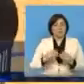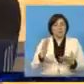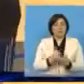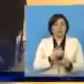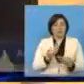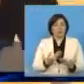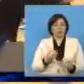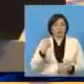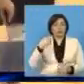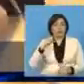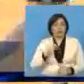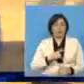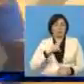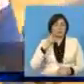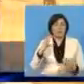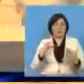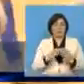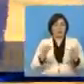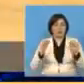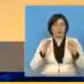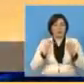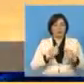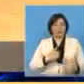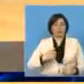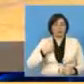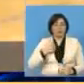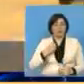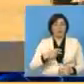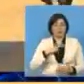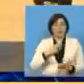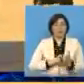бүгінгі жеңісі жас буынның спортқа деген ынтасын оятары